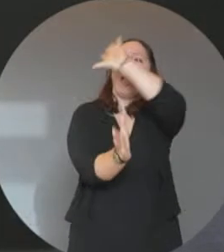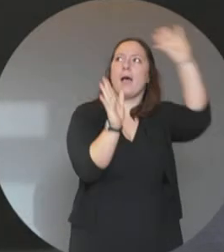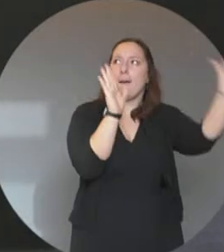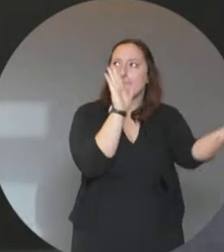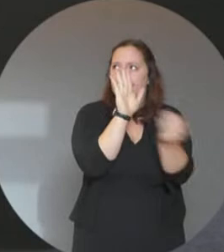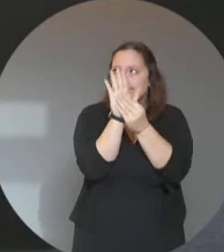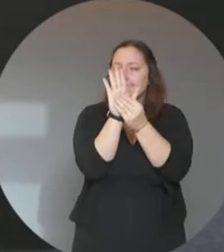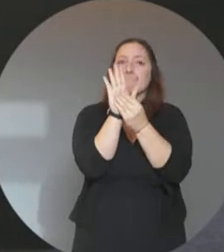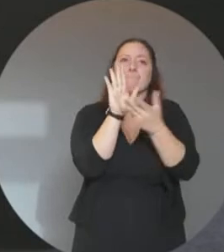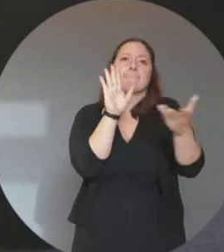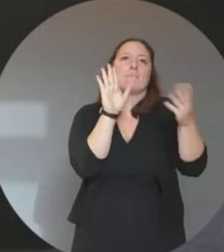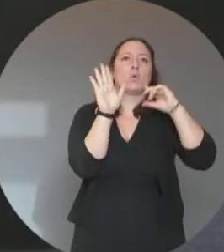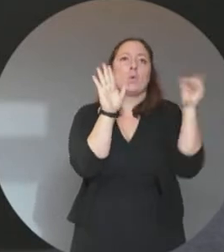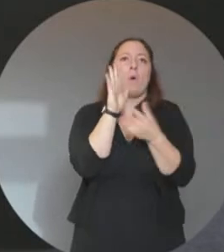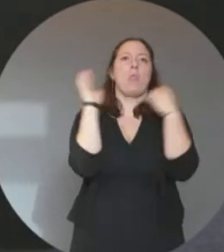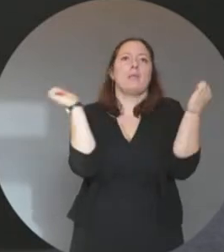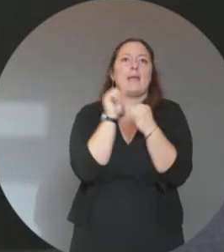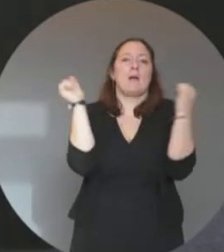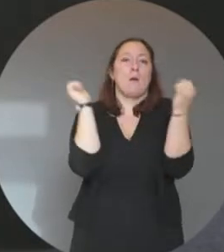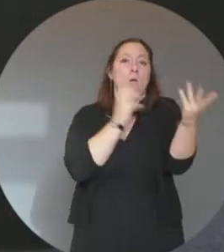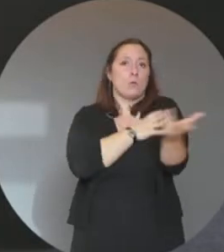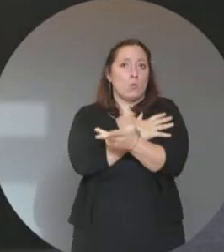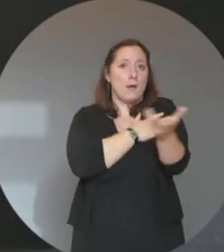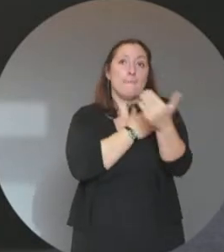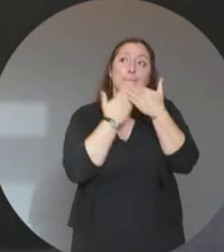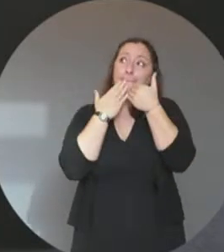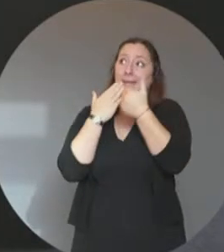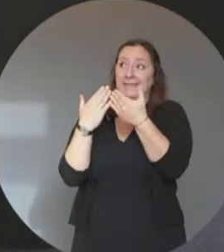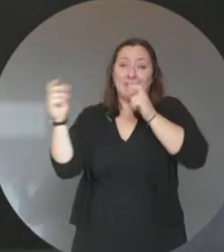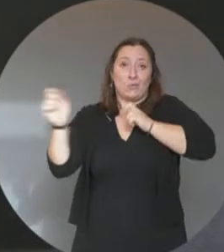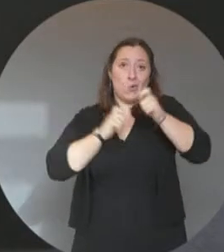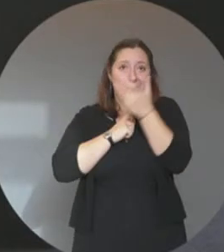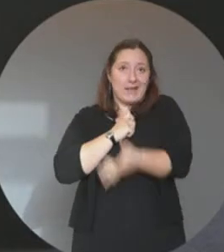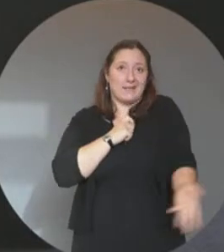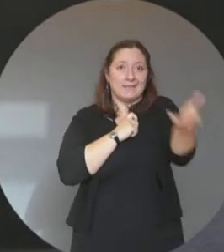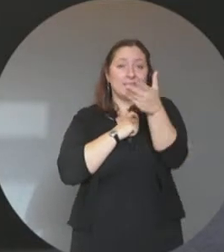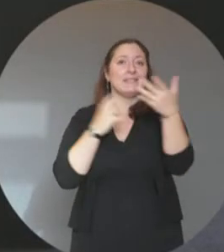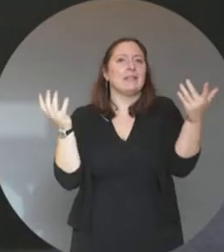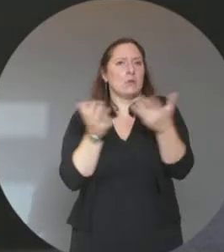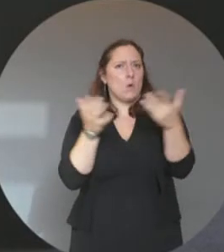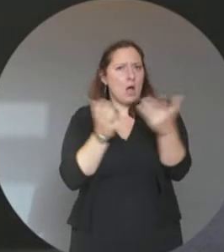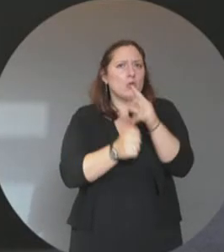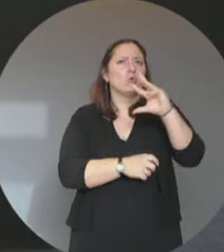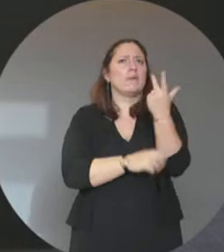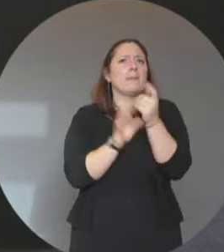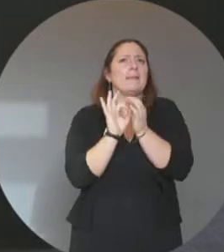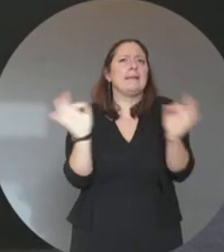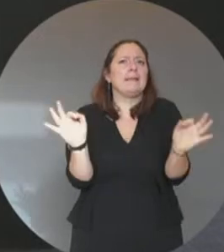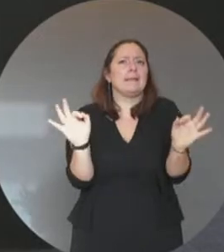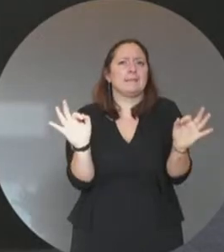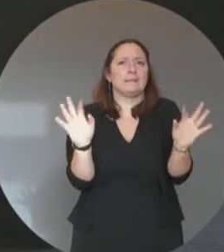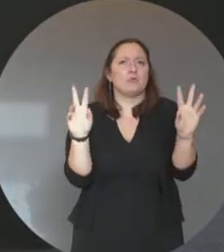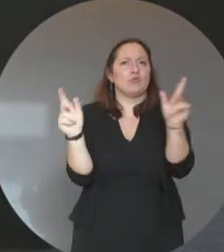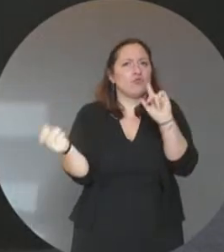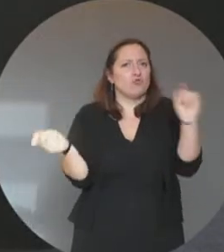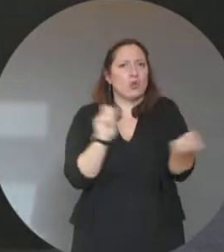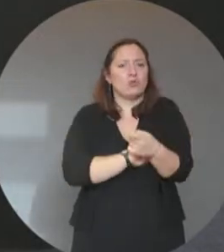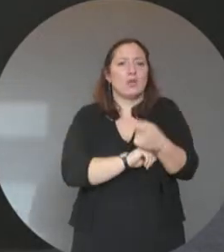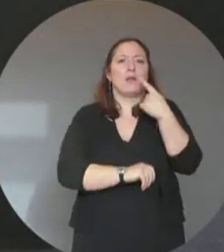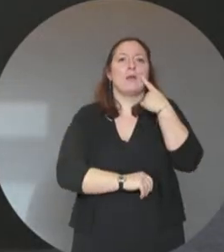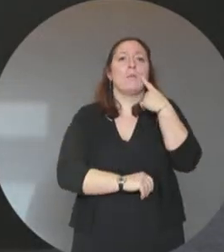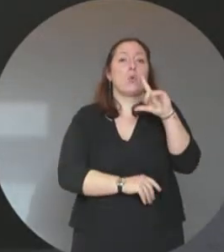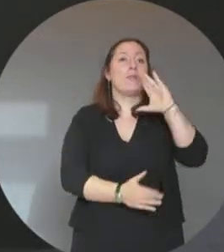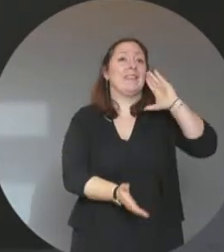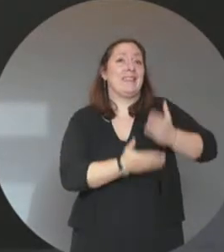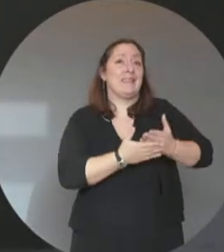l'unanimité de la Commission et je remercie mes collègues c'est de mettre donc sur cette troisième ligne donc pour le Daily et